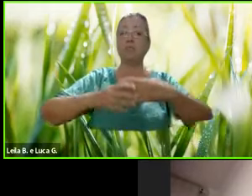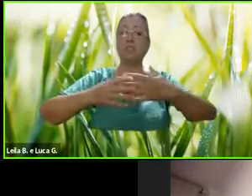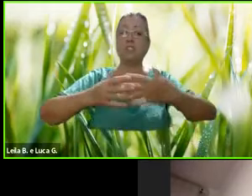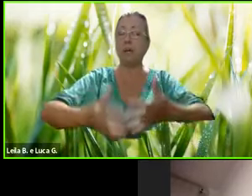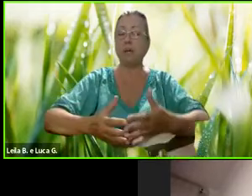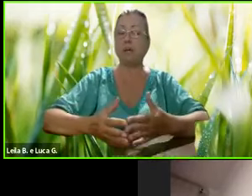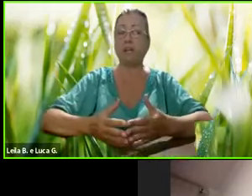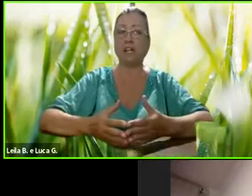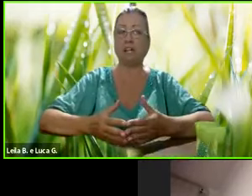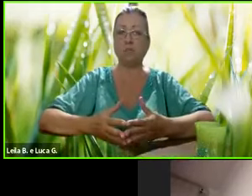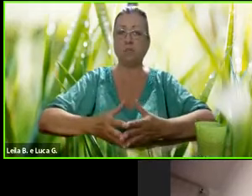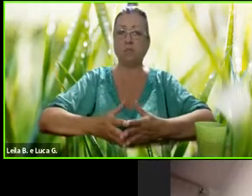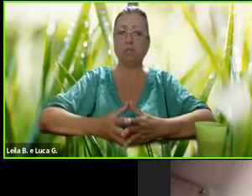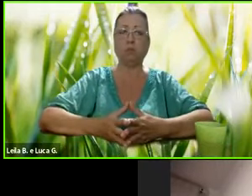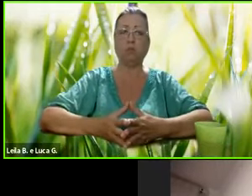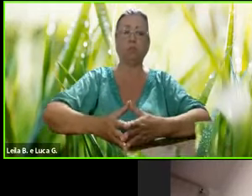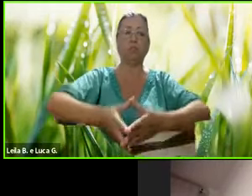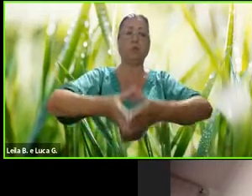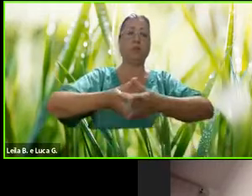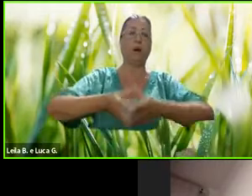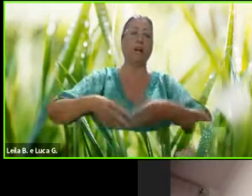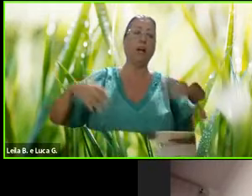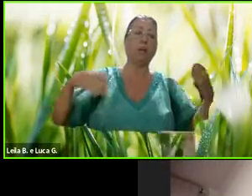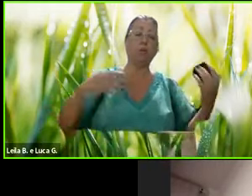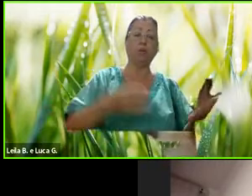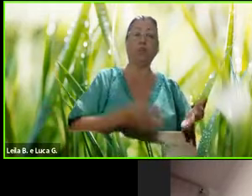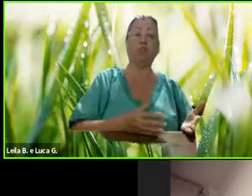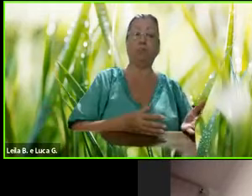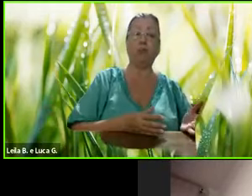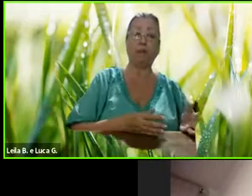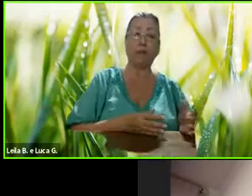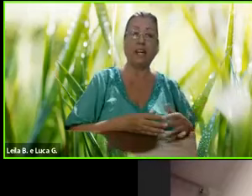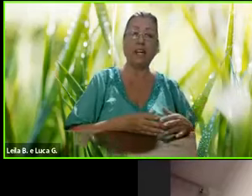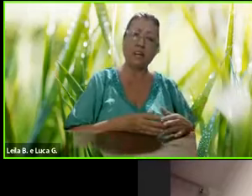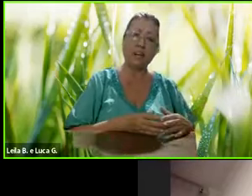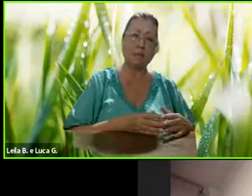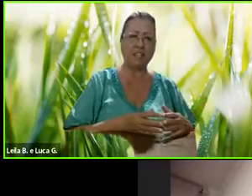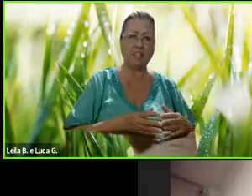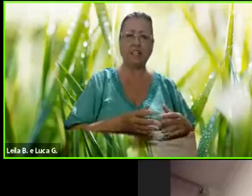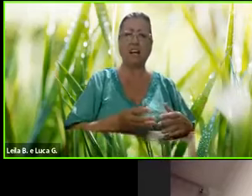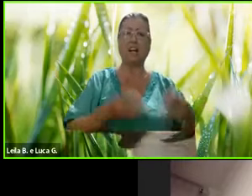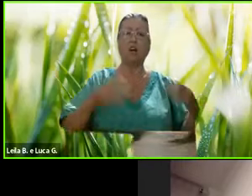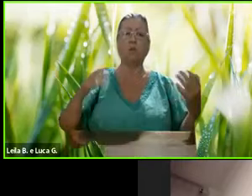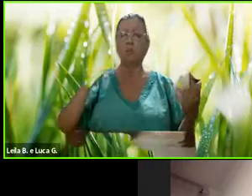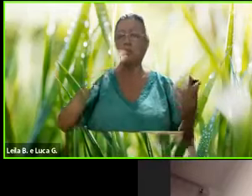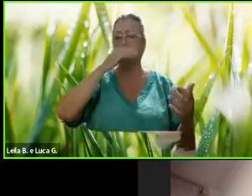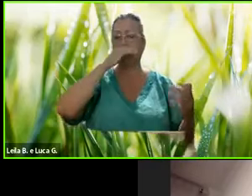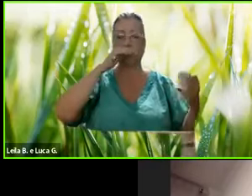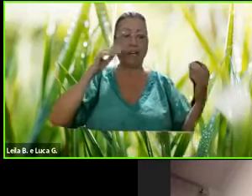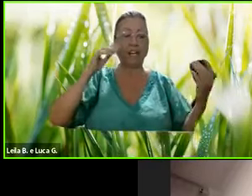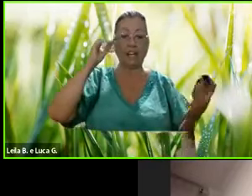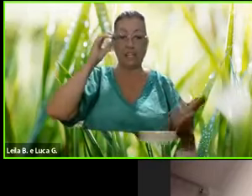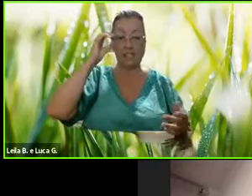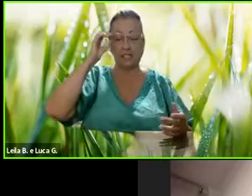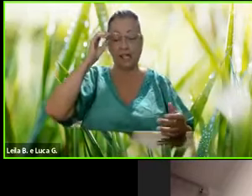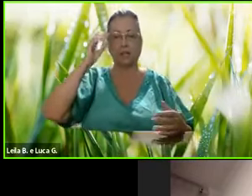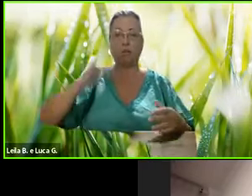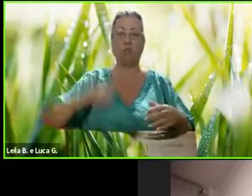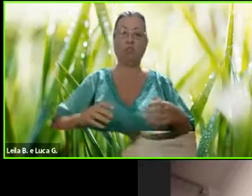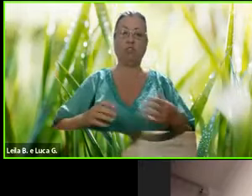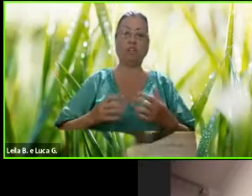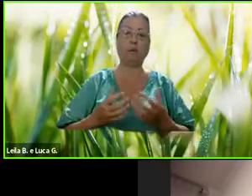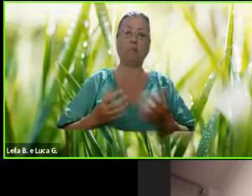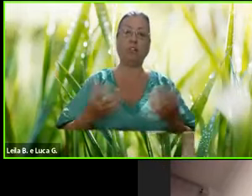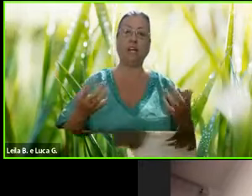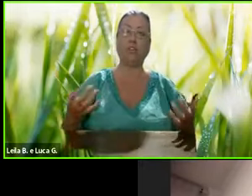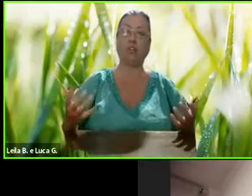noi siamo sempre in contatto con il mondo spirituale. Quando facciamo una preghiera mattina, quando facciamo la preghiera la sera,